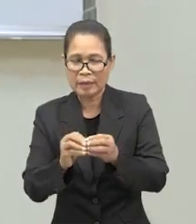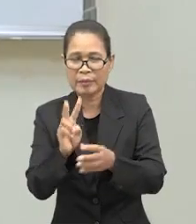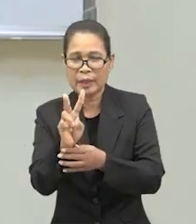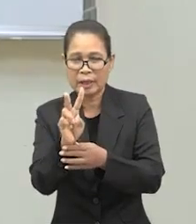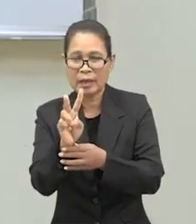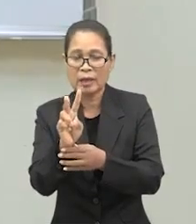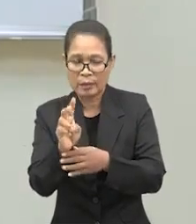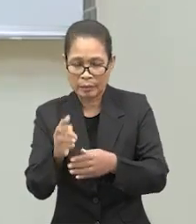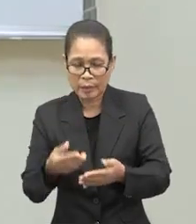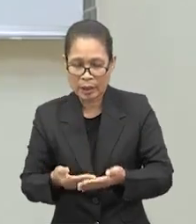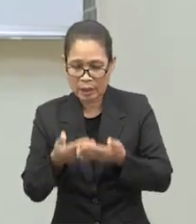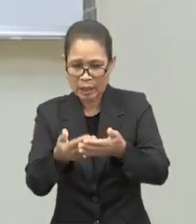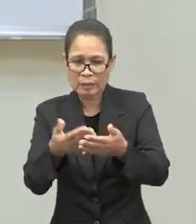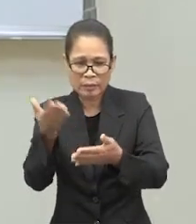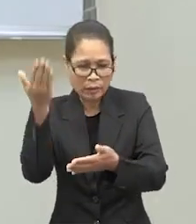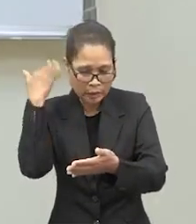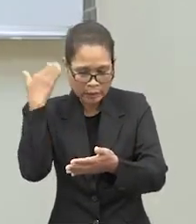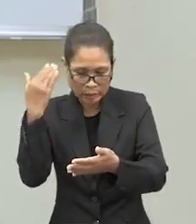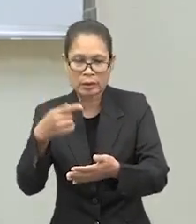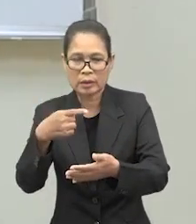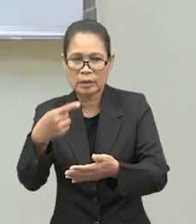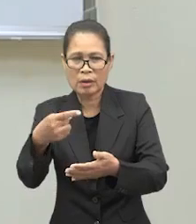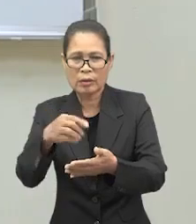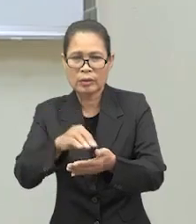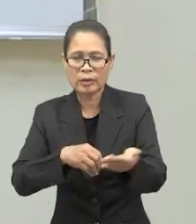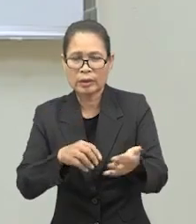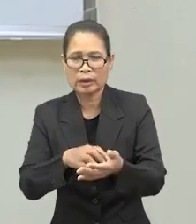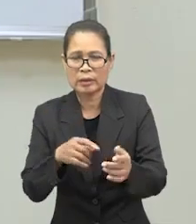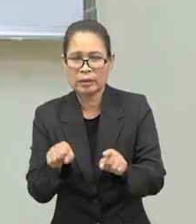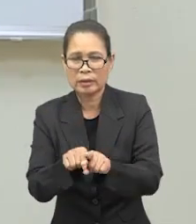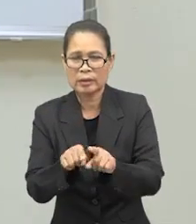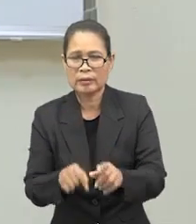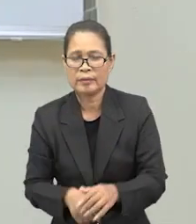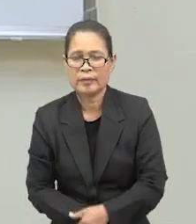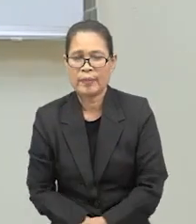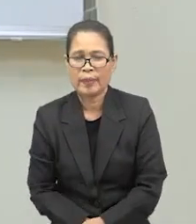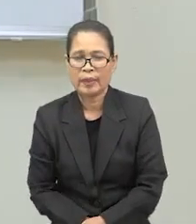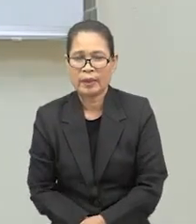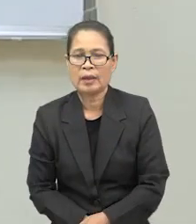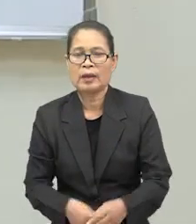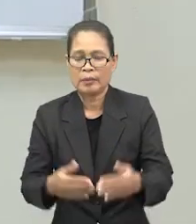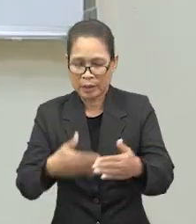hay là ba lệ pi để con bậc cao luôn ai muốn nâng có chia phần mà vị thị đọ đôi khnề